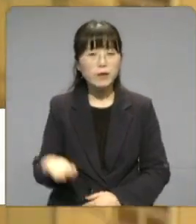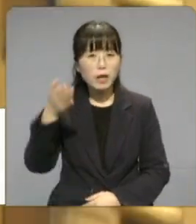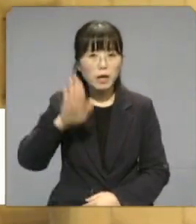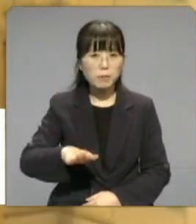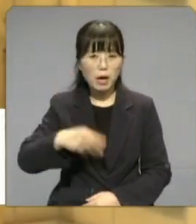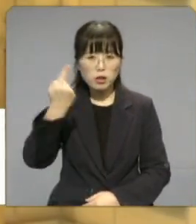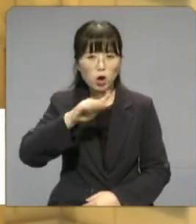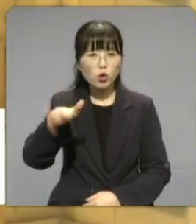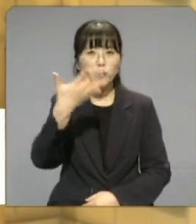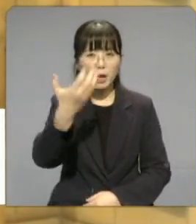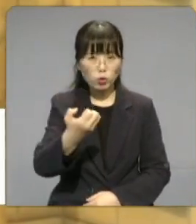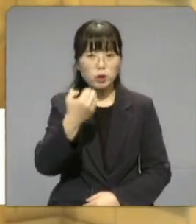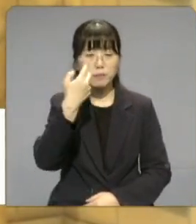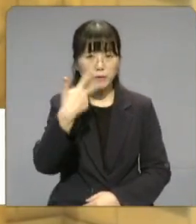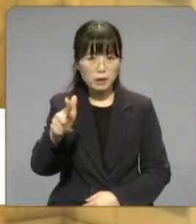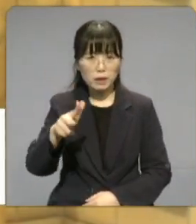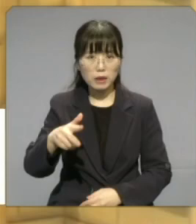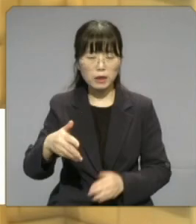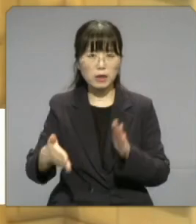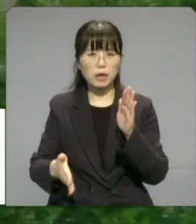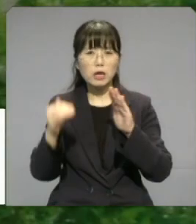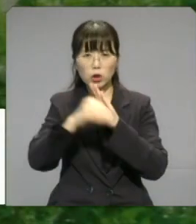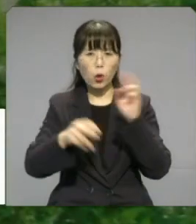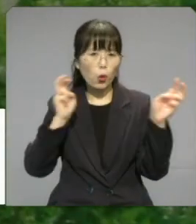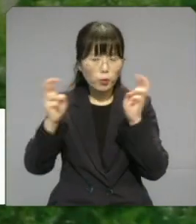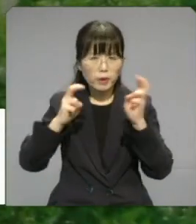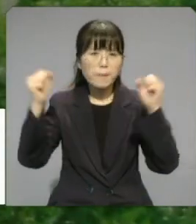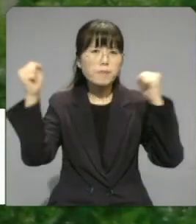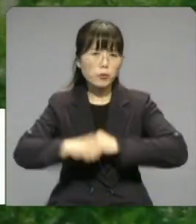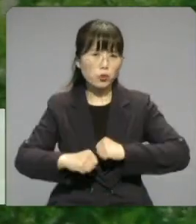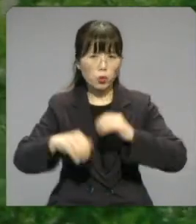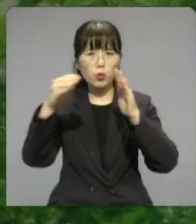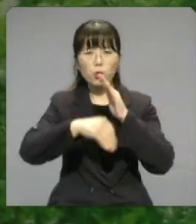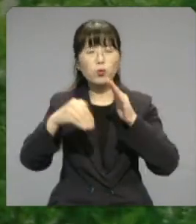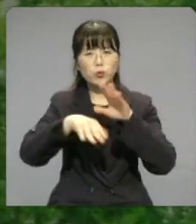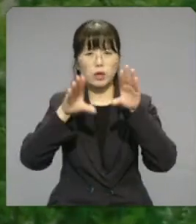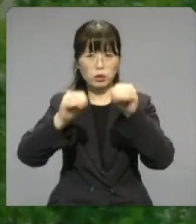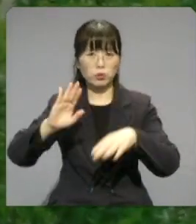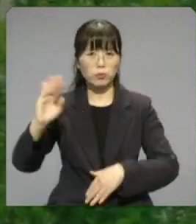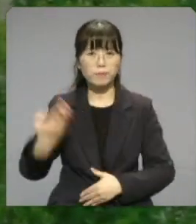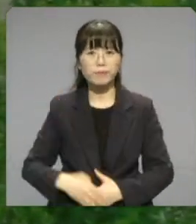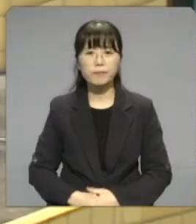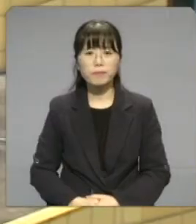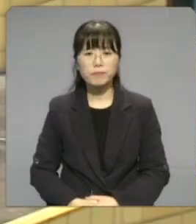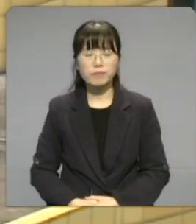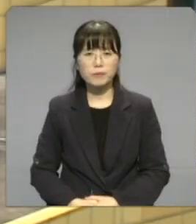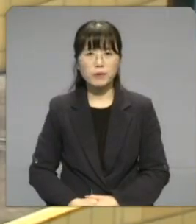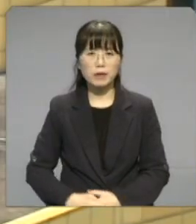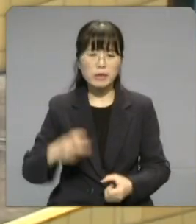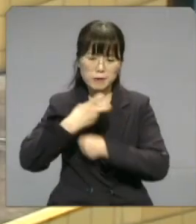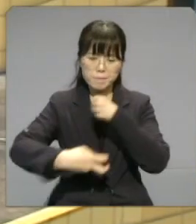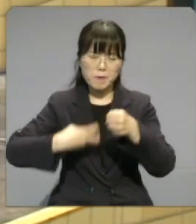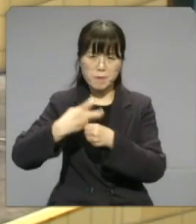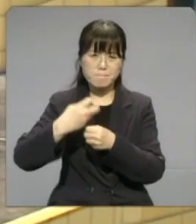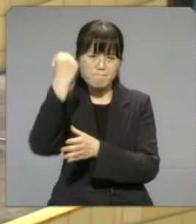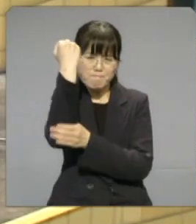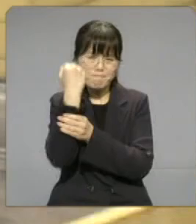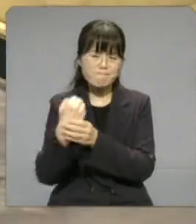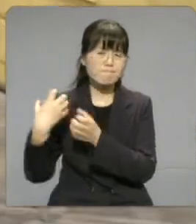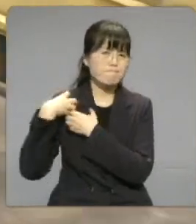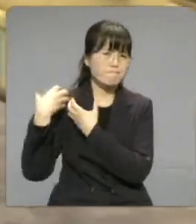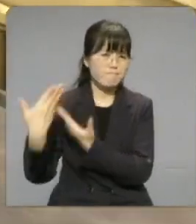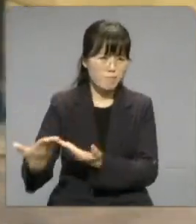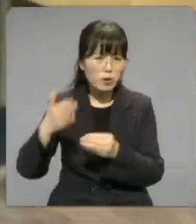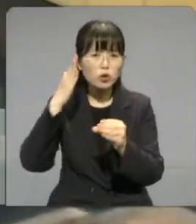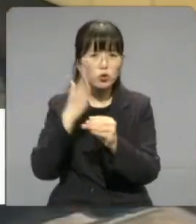하지만 1997년 시공사 부도로 공사가 중단됐습니다. 20여 년간 흉물로